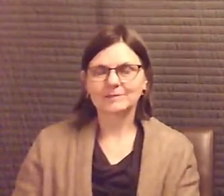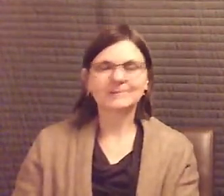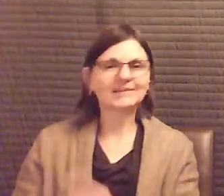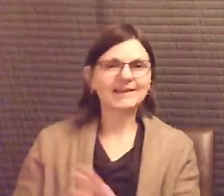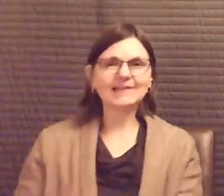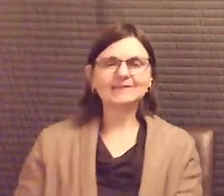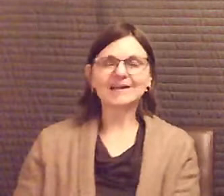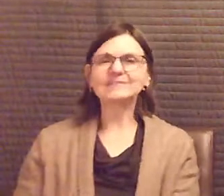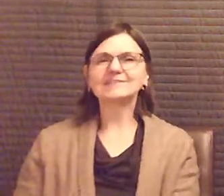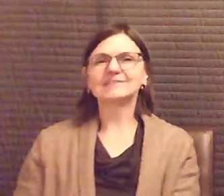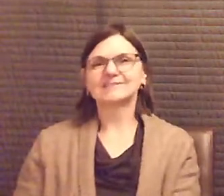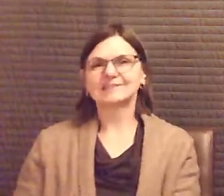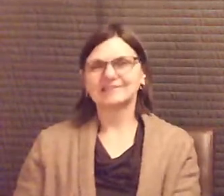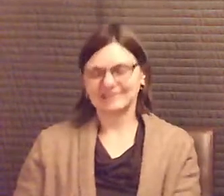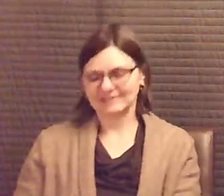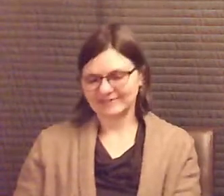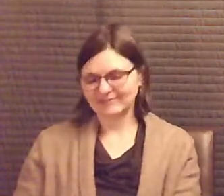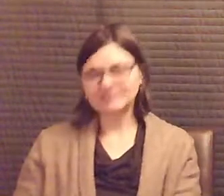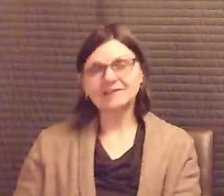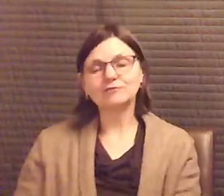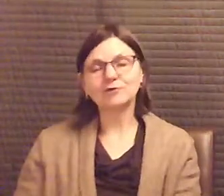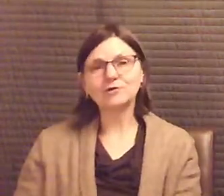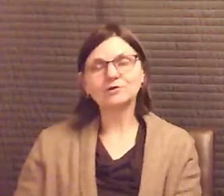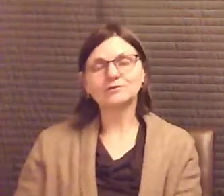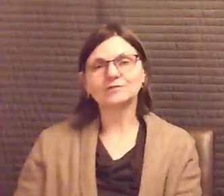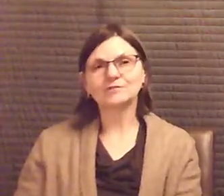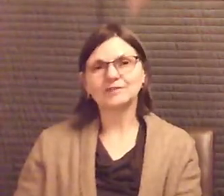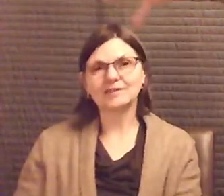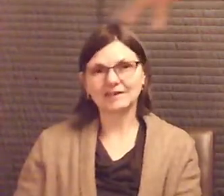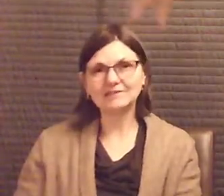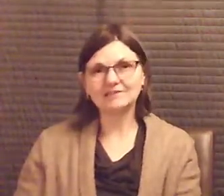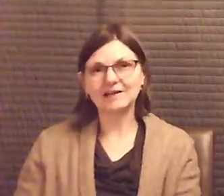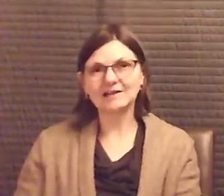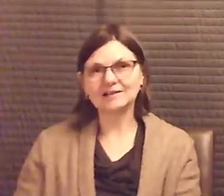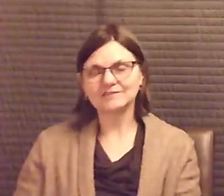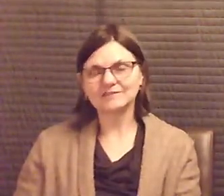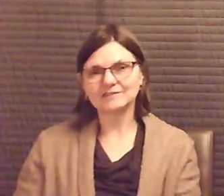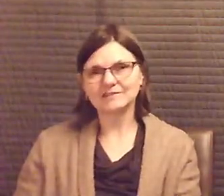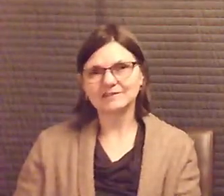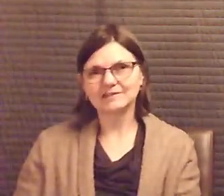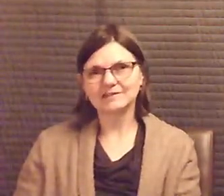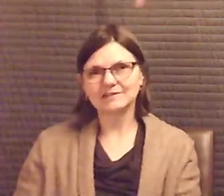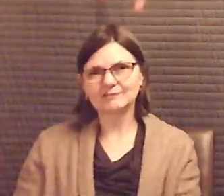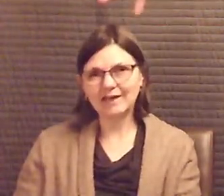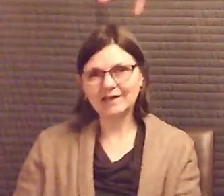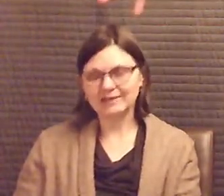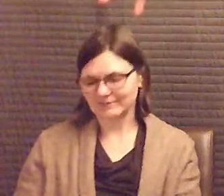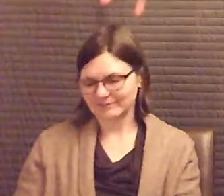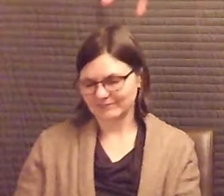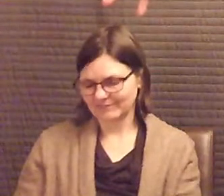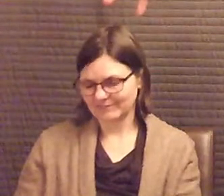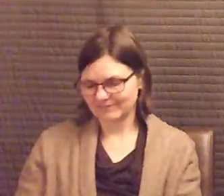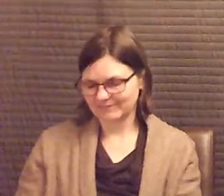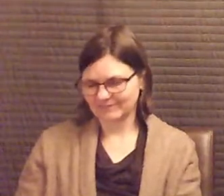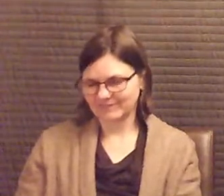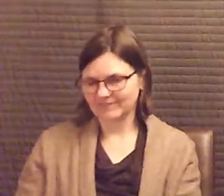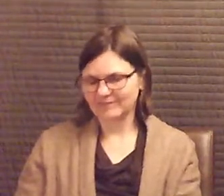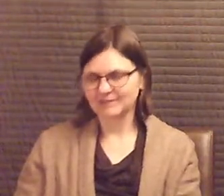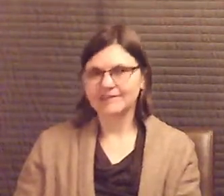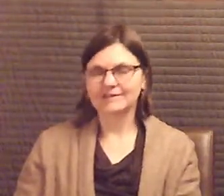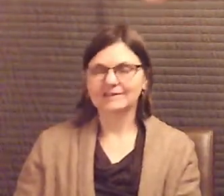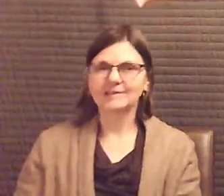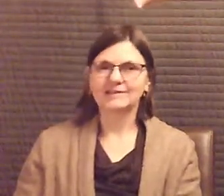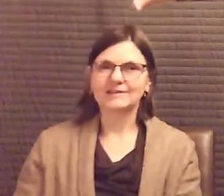maar tegelijkertijd year's people wat zijn vol is zowel hoofdkraan was free fijn dat